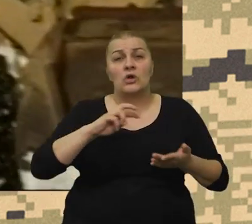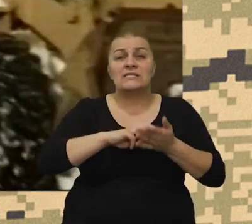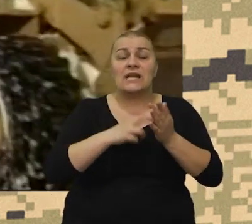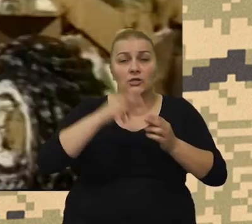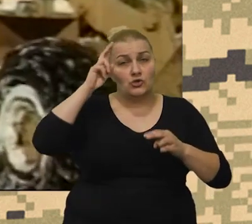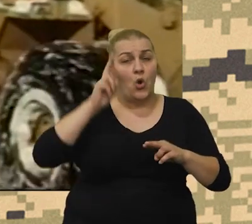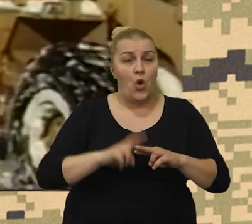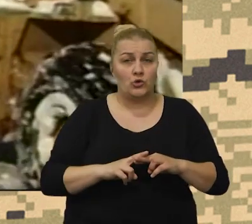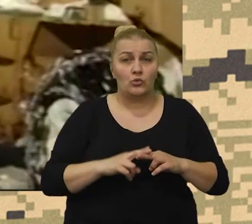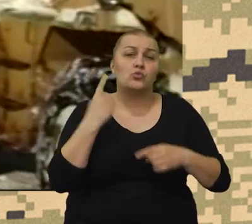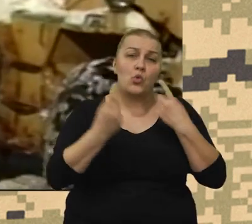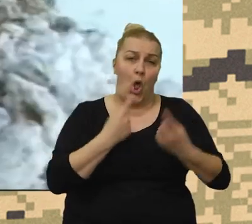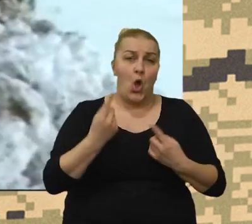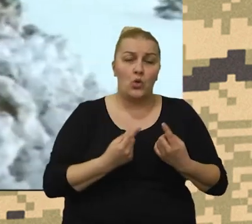stratešku